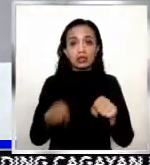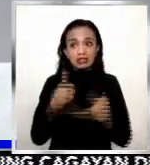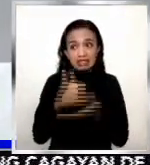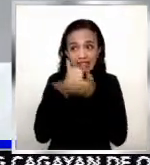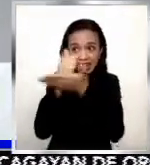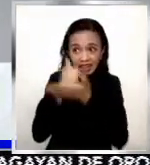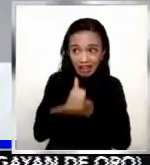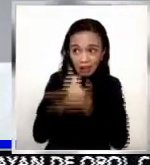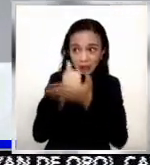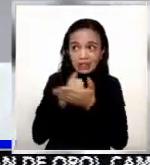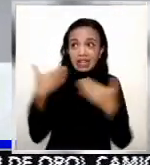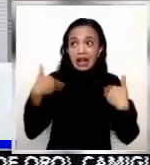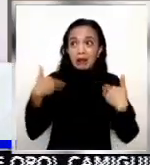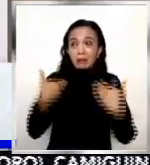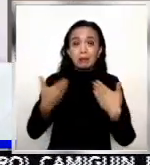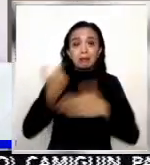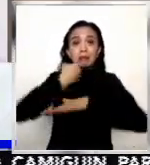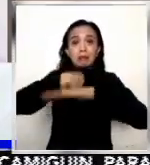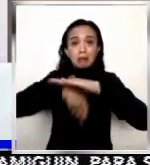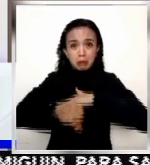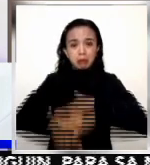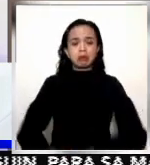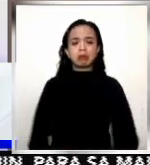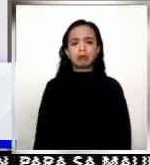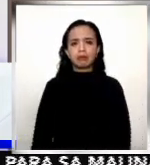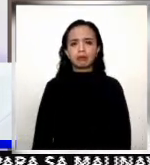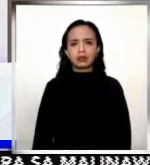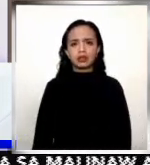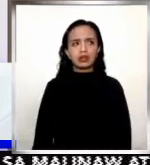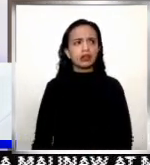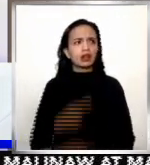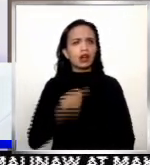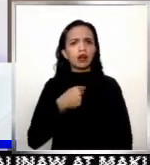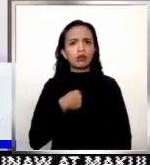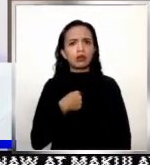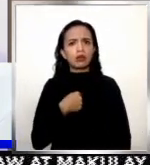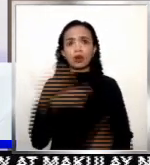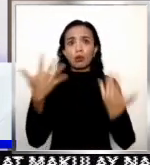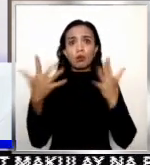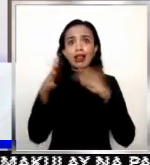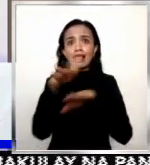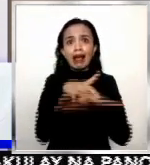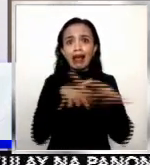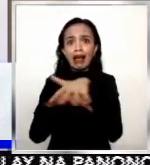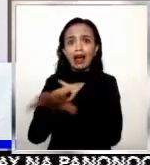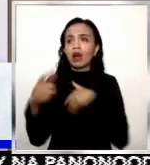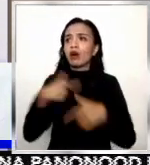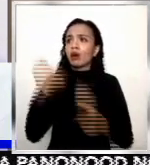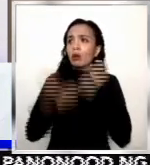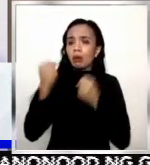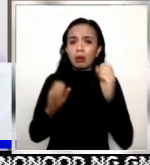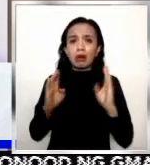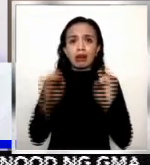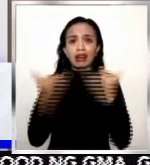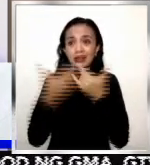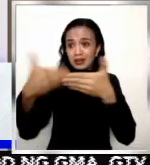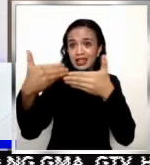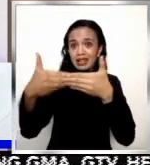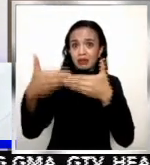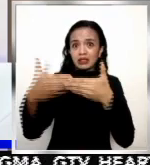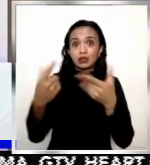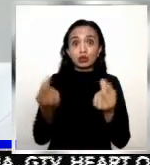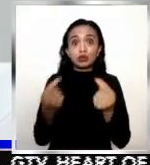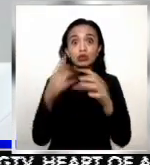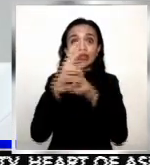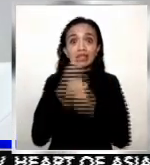po. Eh wala po ako sir gloves. Tumakbo pa po ako ng barangay namin kasi malapit lang dito para kumuha